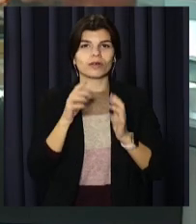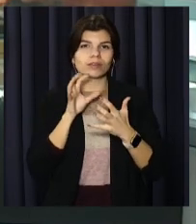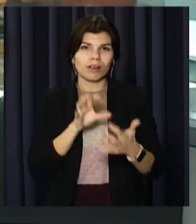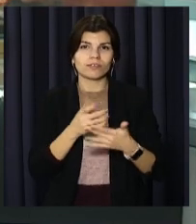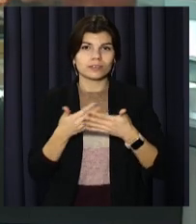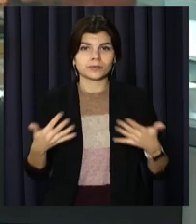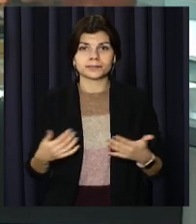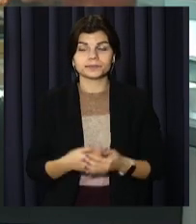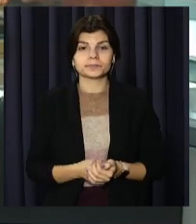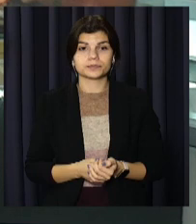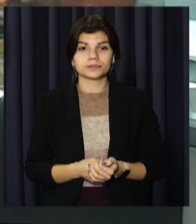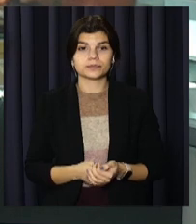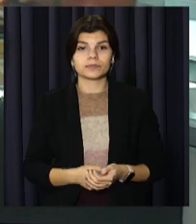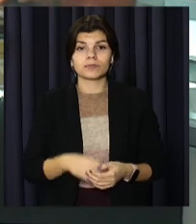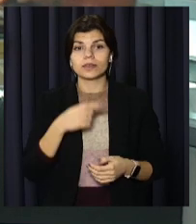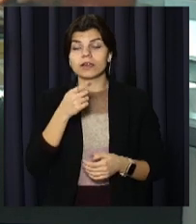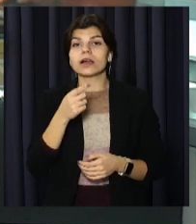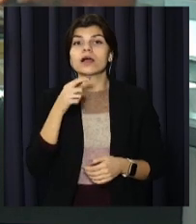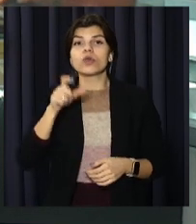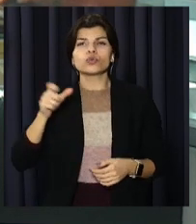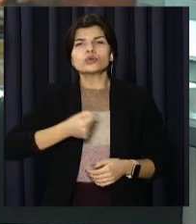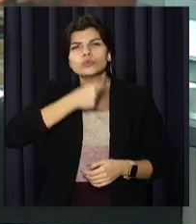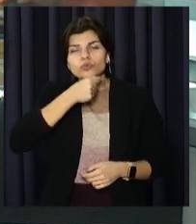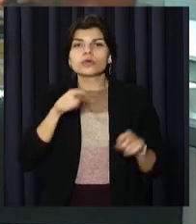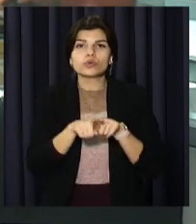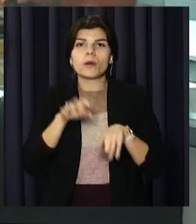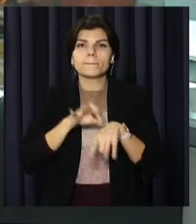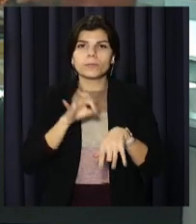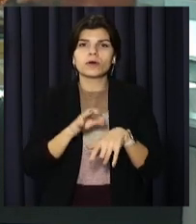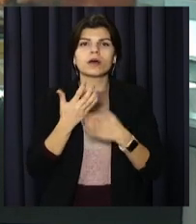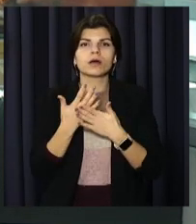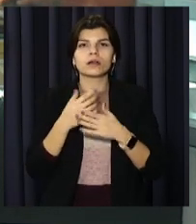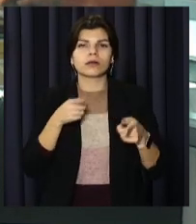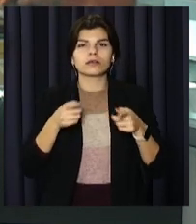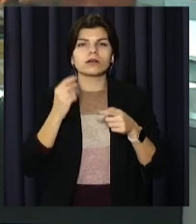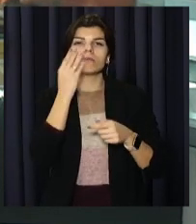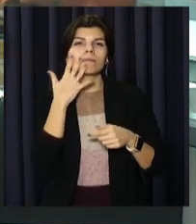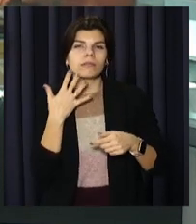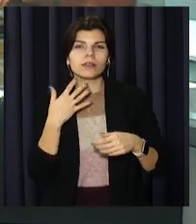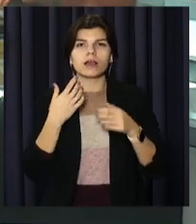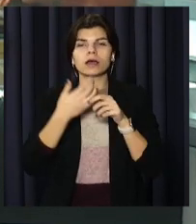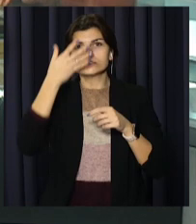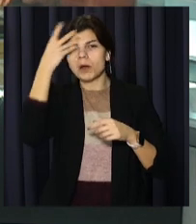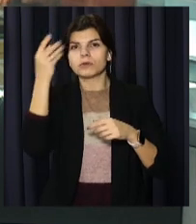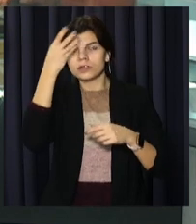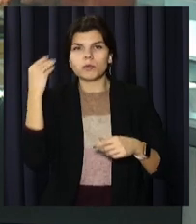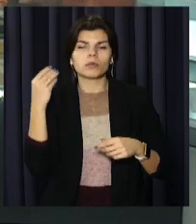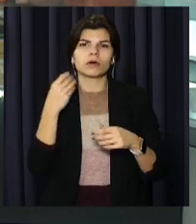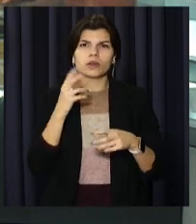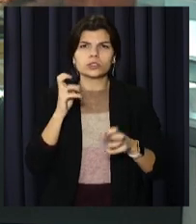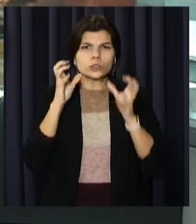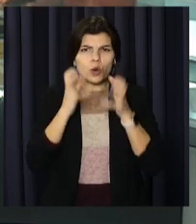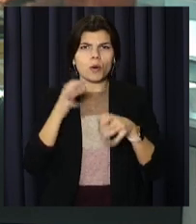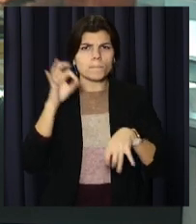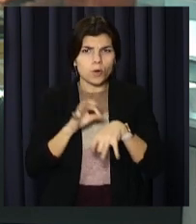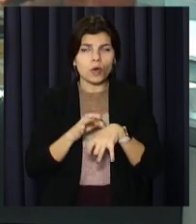Врятувати життя, відсканувавши QR-код, літні люди, а також хворі на епілепсію, діабет чи амнезію, тепер безпечніше можуть